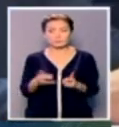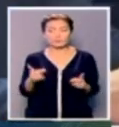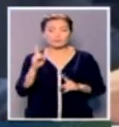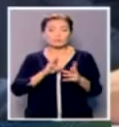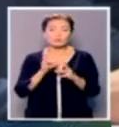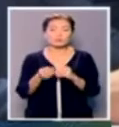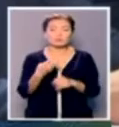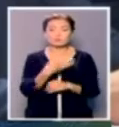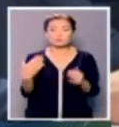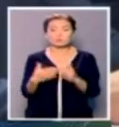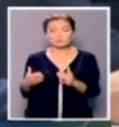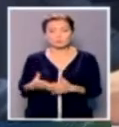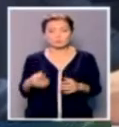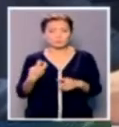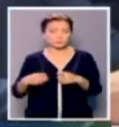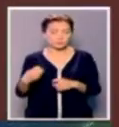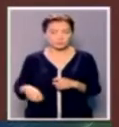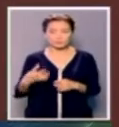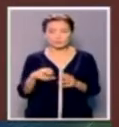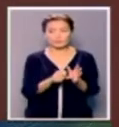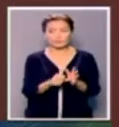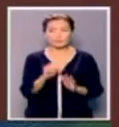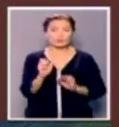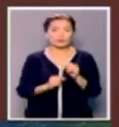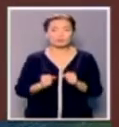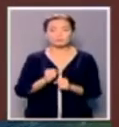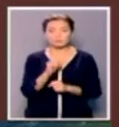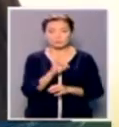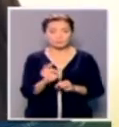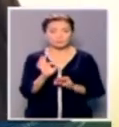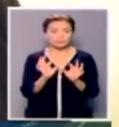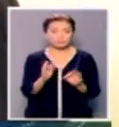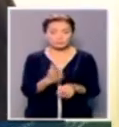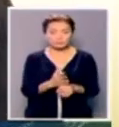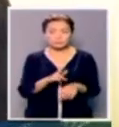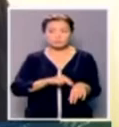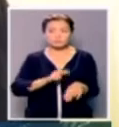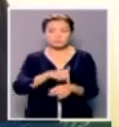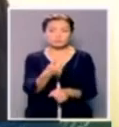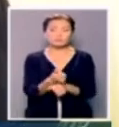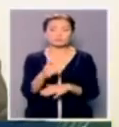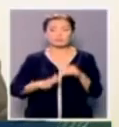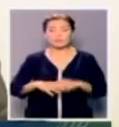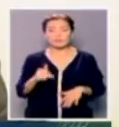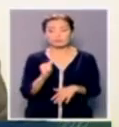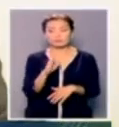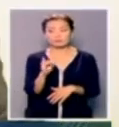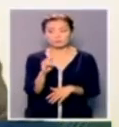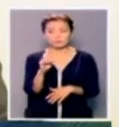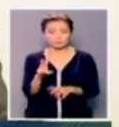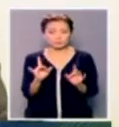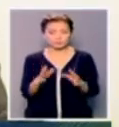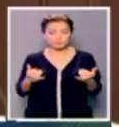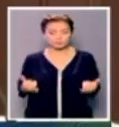Отырыста көпқабатты тұрғын үйлердегі істен шыққан 46 жедел саты да сөз болды. Қалалық тұрғын үй инспекциясы бөлімінің бас маманы Жасұлан Мұқашевтың